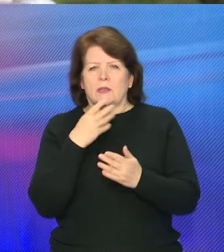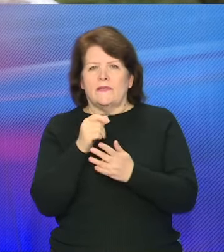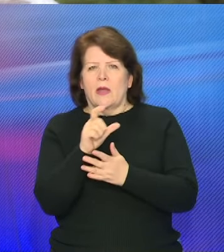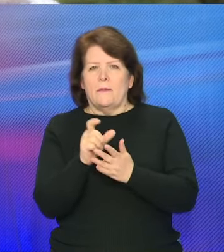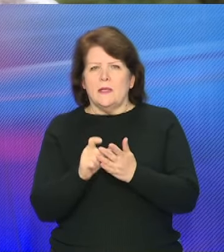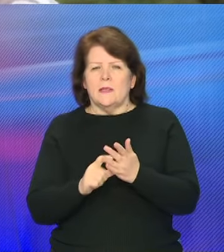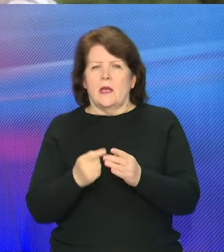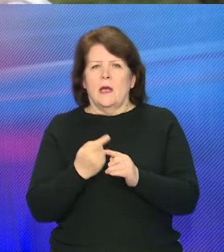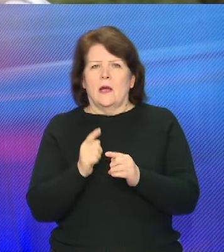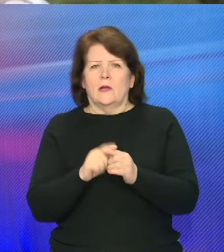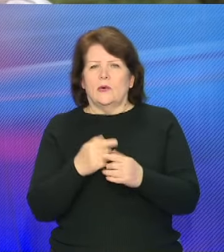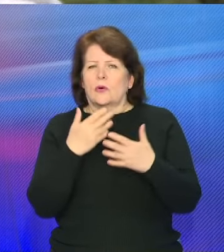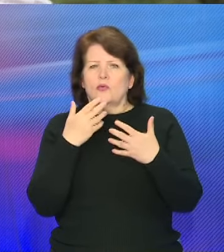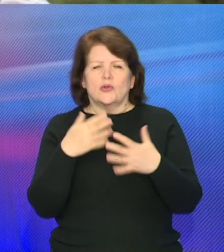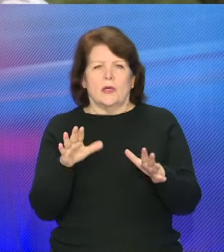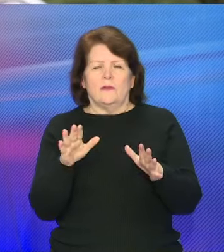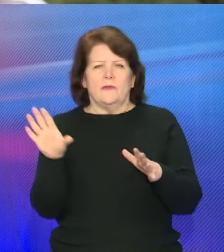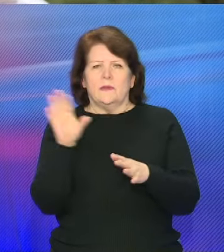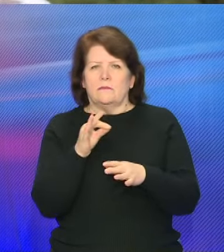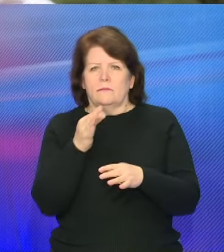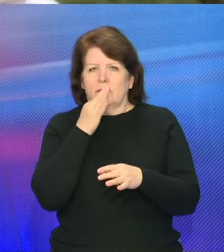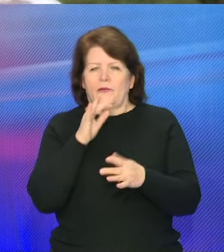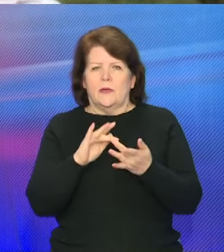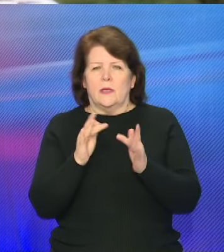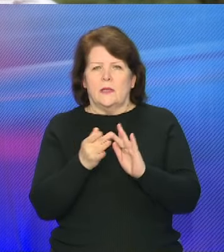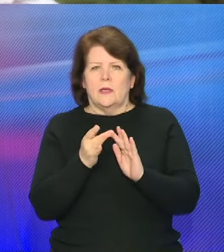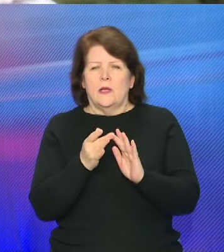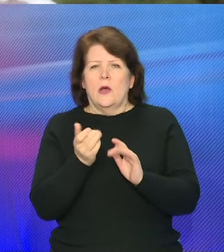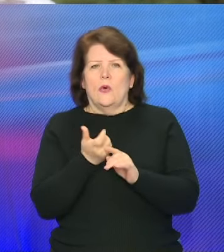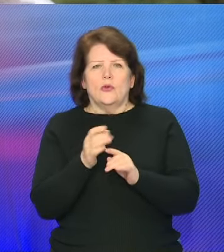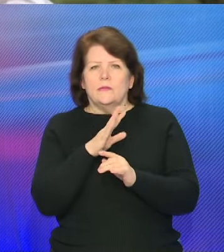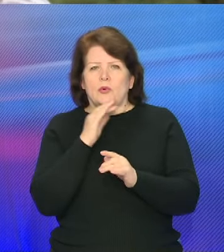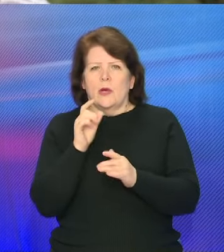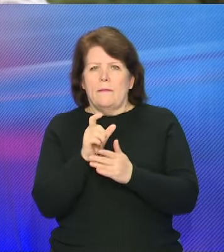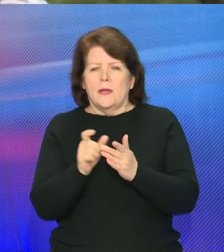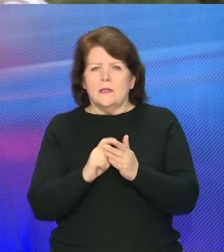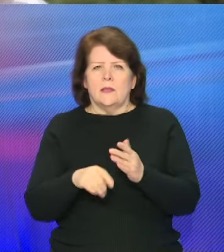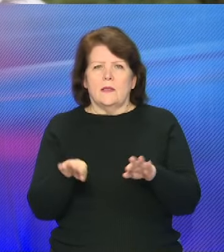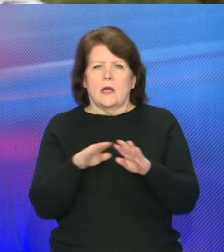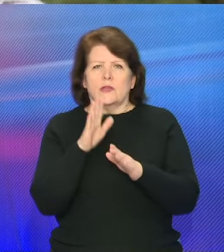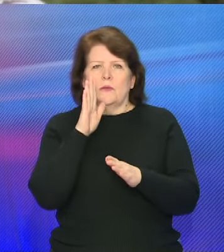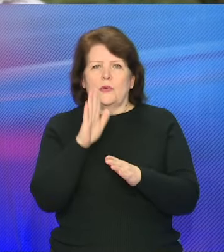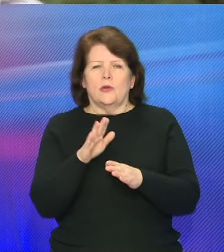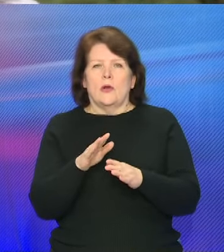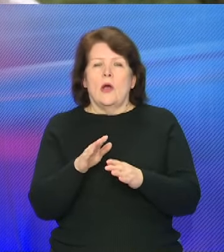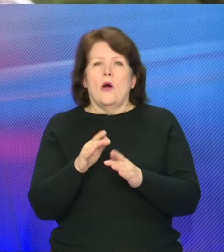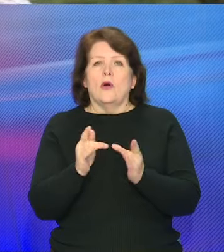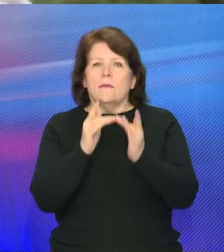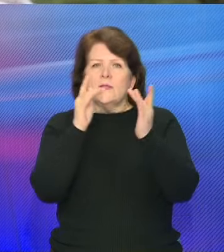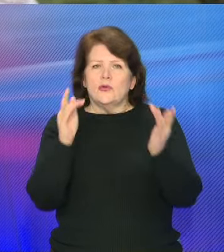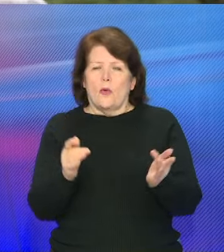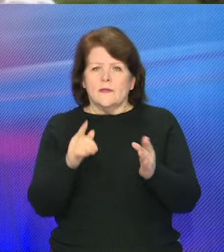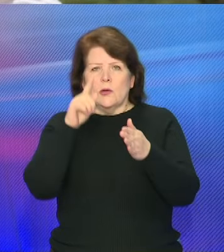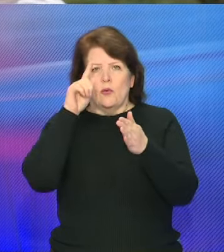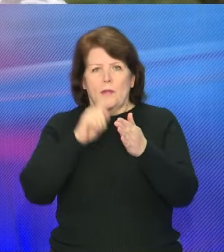уже просто рвет все интернет-просторы. Очень много песен. Также будет премьера песни от мостовских умельцев